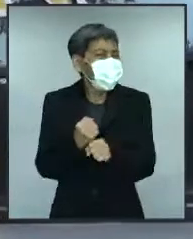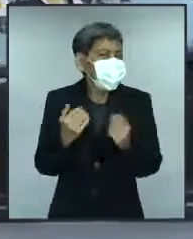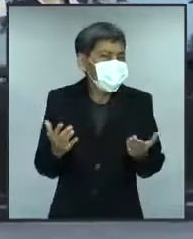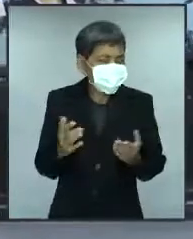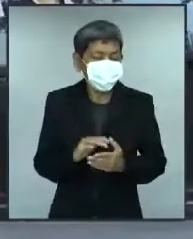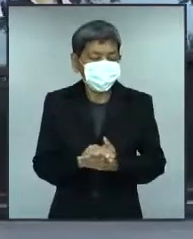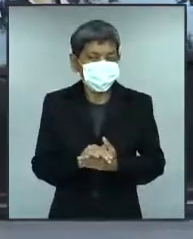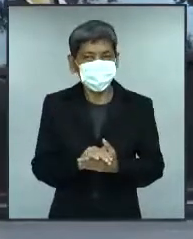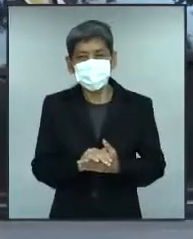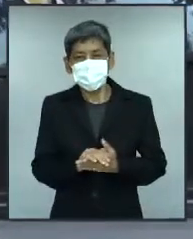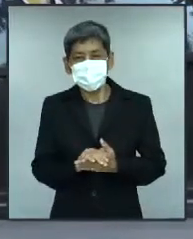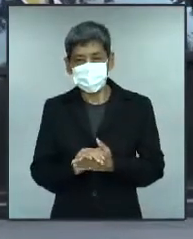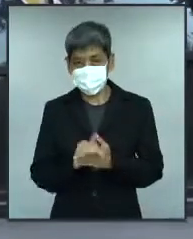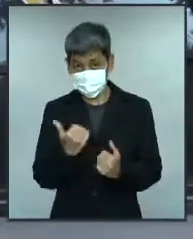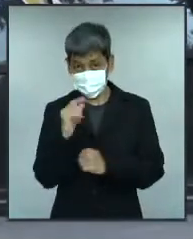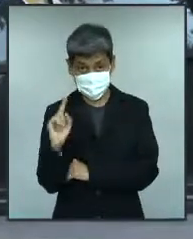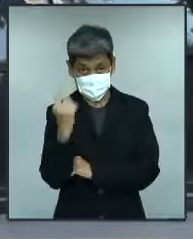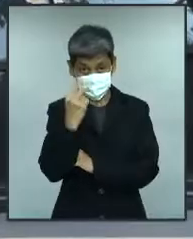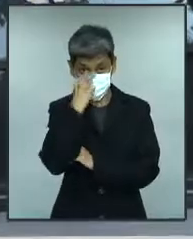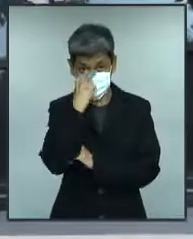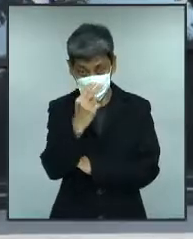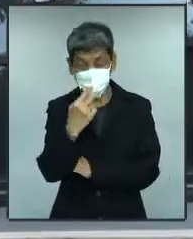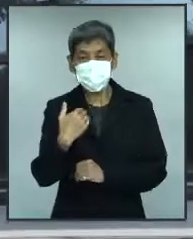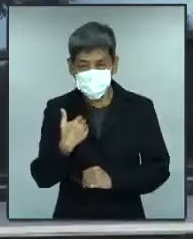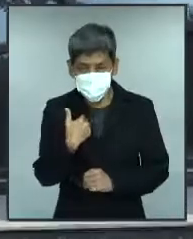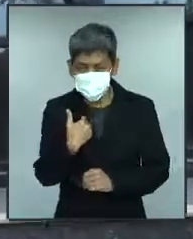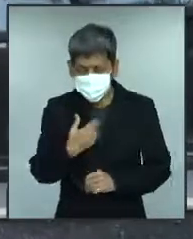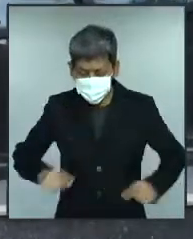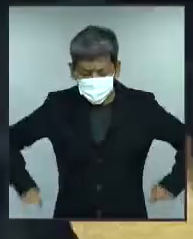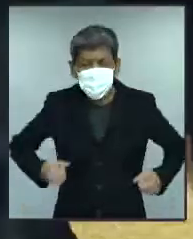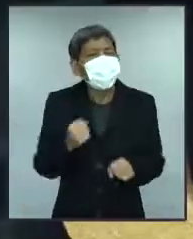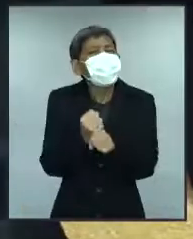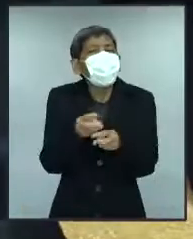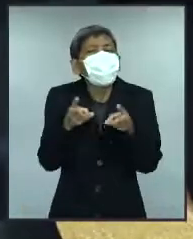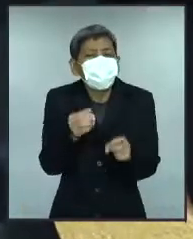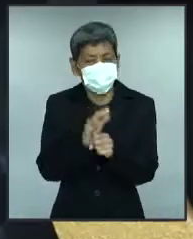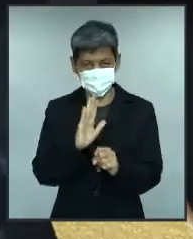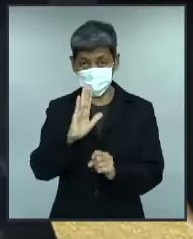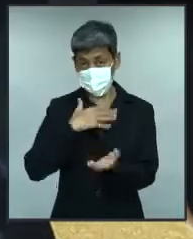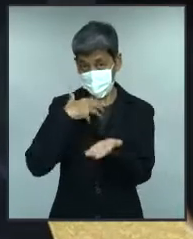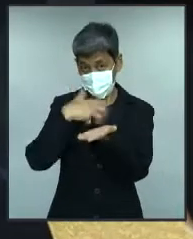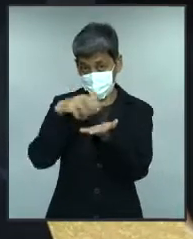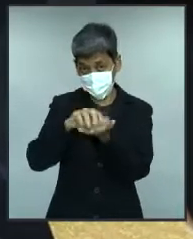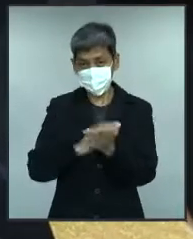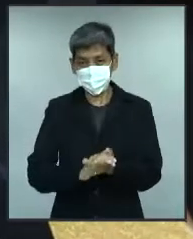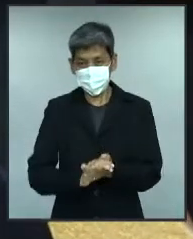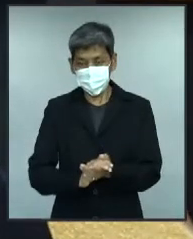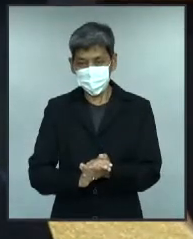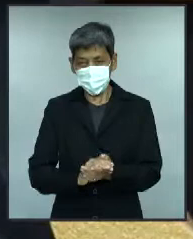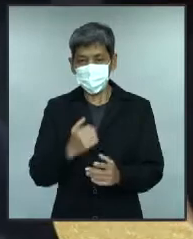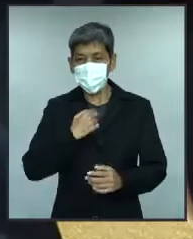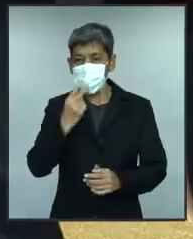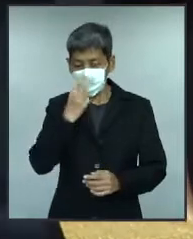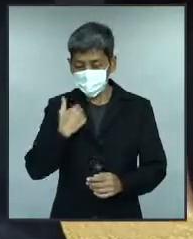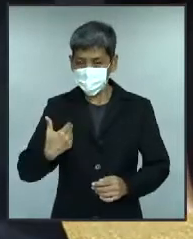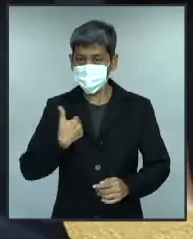ะไรได้บ้าง ครับ เริ่มแรกเลยเนี่ยตัวรถเข็นเนี่ยมันบังคับยังไงครับ ก่อนอื่นอาจจะเล่านิดนึงว่าตัวรถตัวอุปก